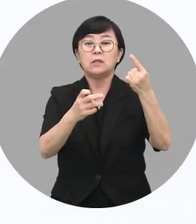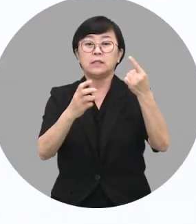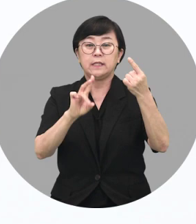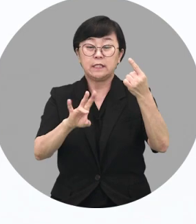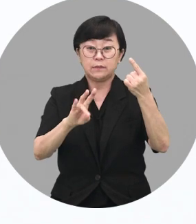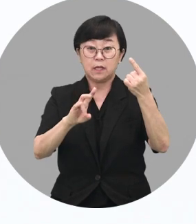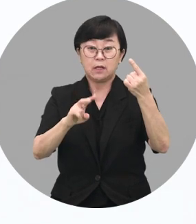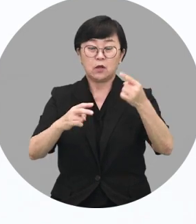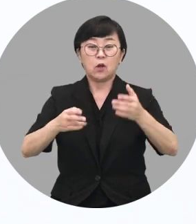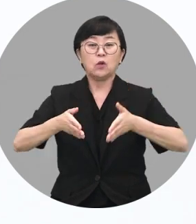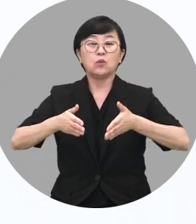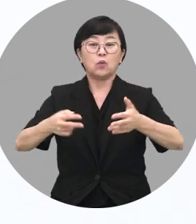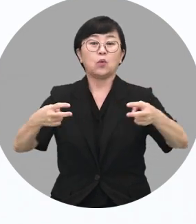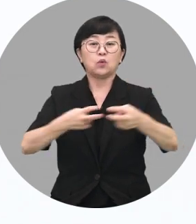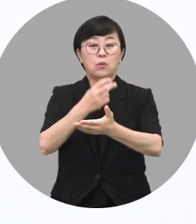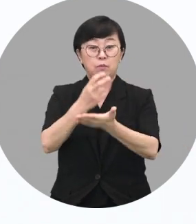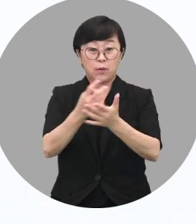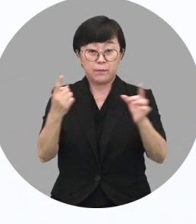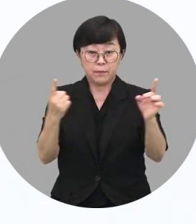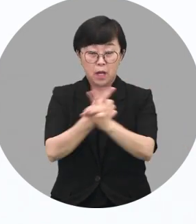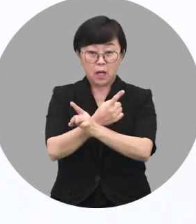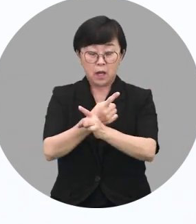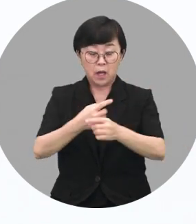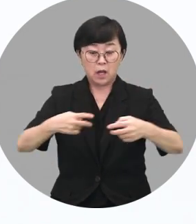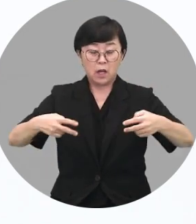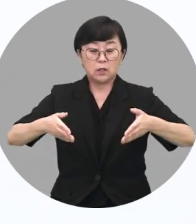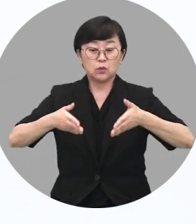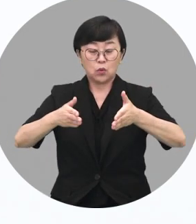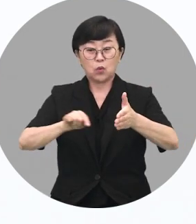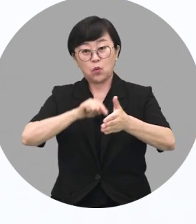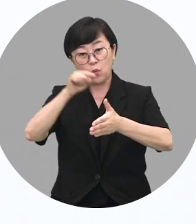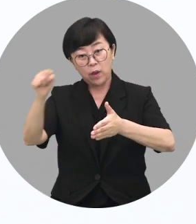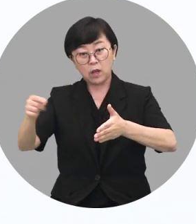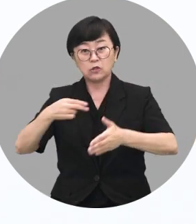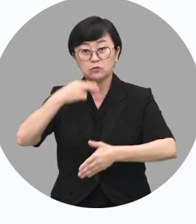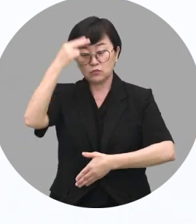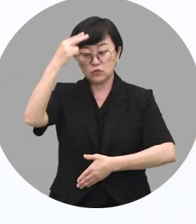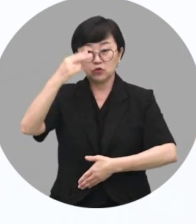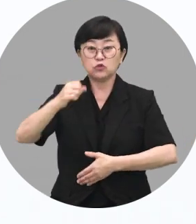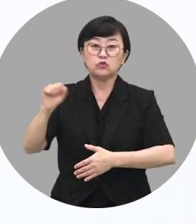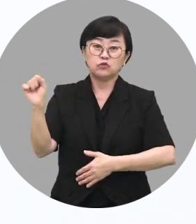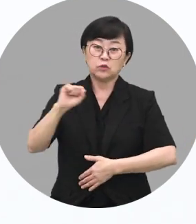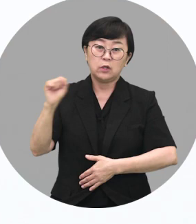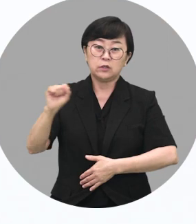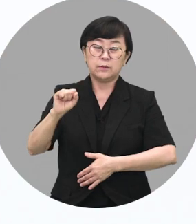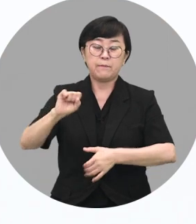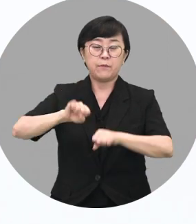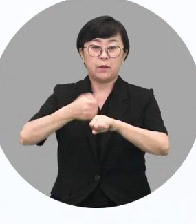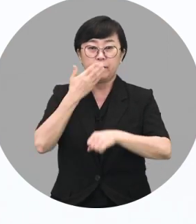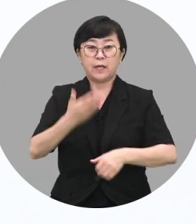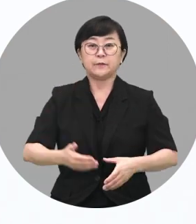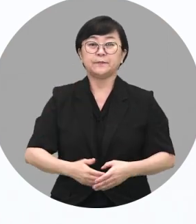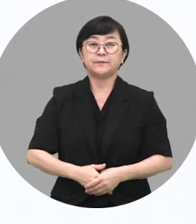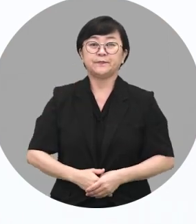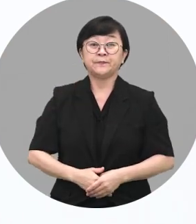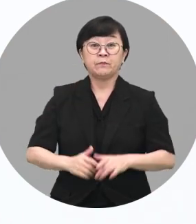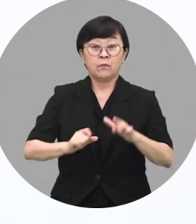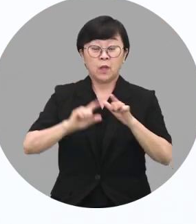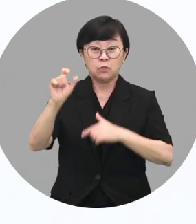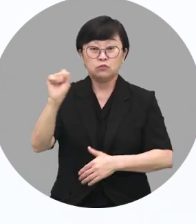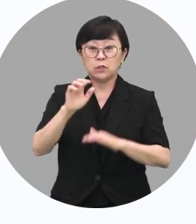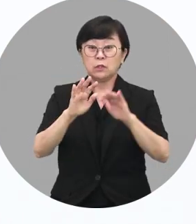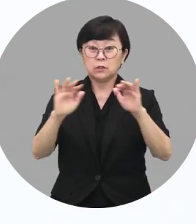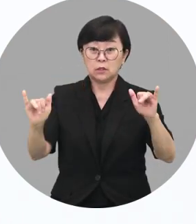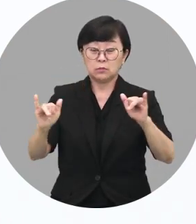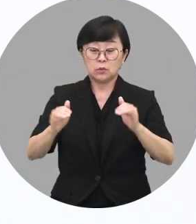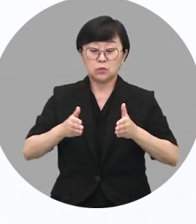24일 도로교통법이 개정되어 도로 외에서도 음주운전은 형사처벌이 가능하도록 법이 개정됐는데요. 대부분